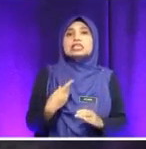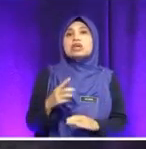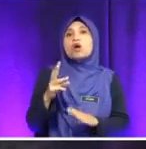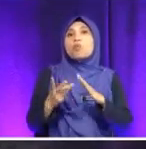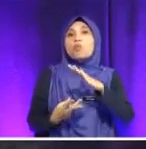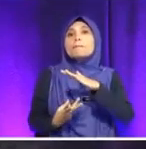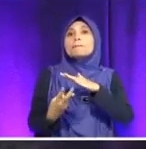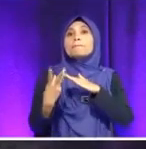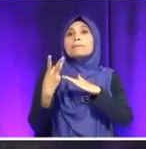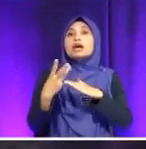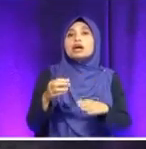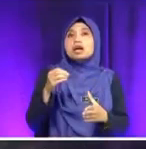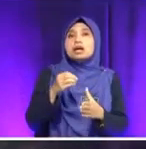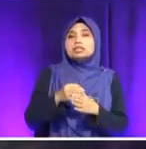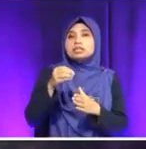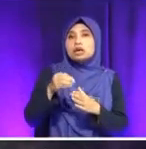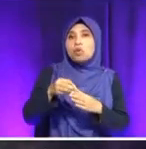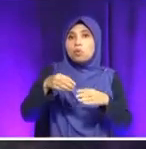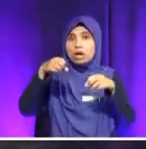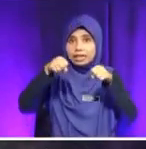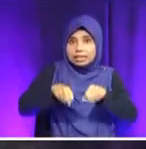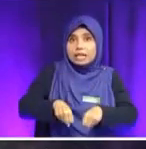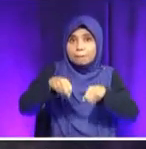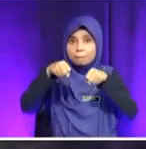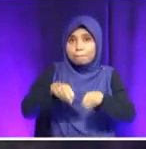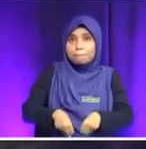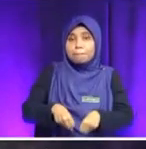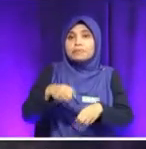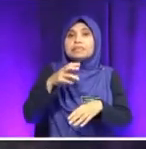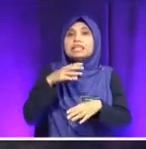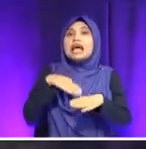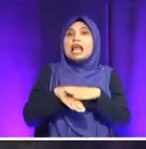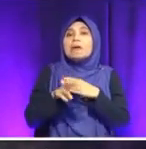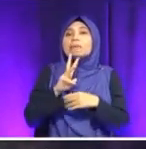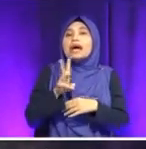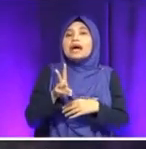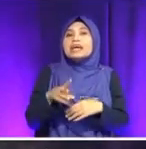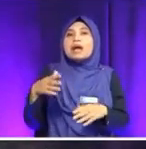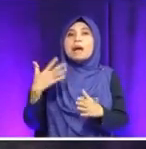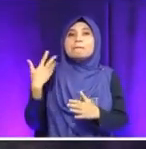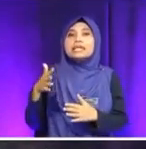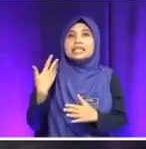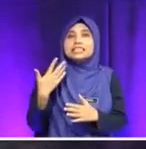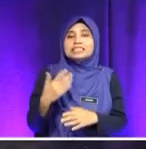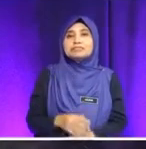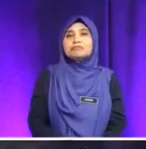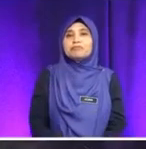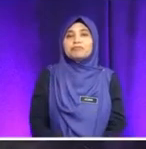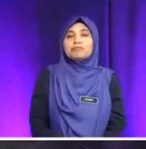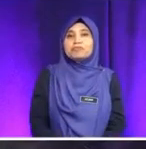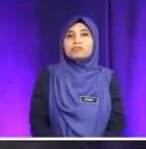boleh gunakan air yang bersih. Rendam ke dalam air panas. Kemudian kita bersihkan. Lupa ni. Lupalah cikgu. Okey,